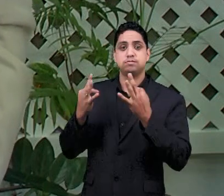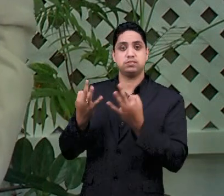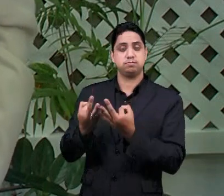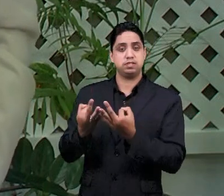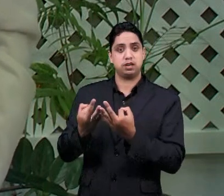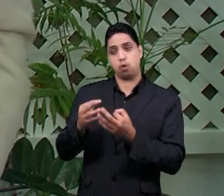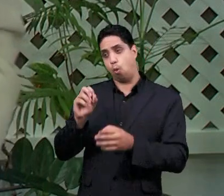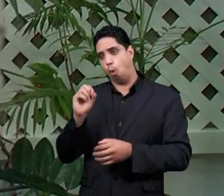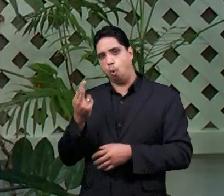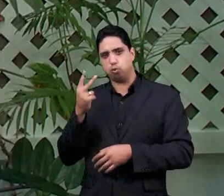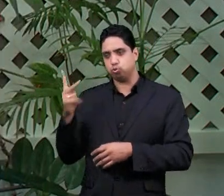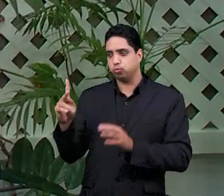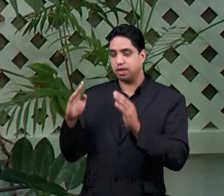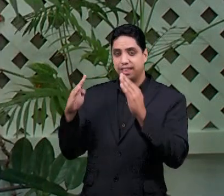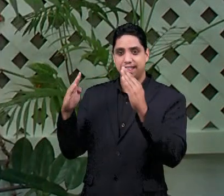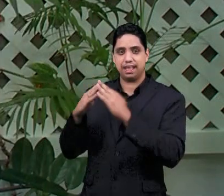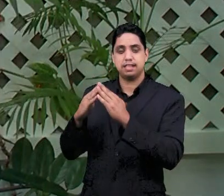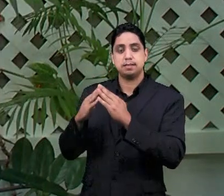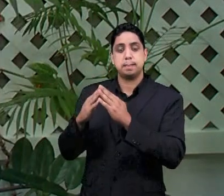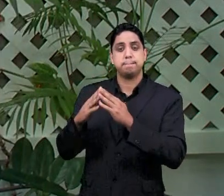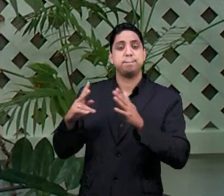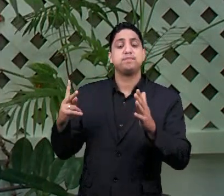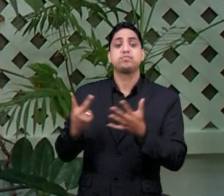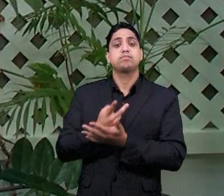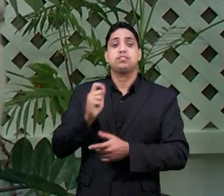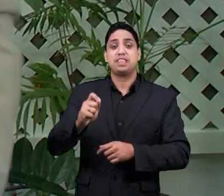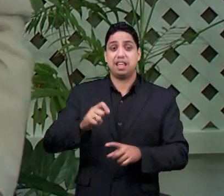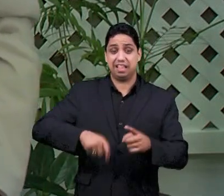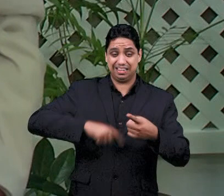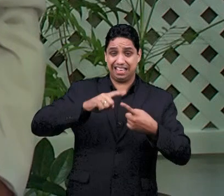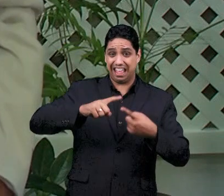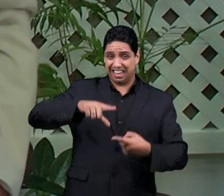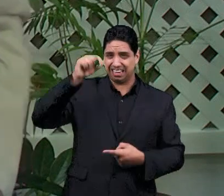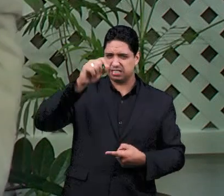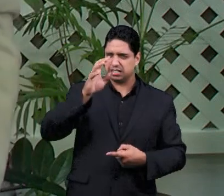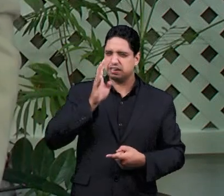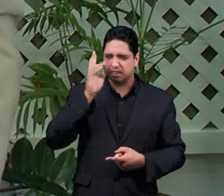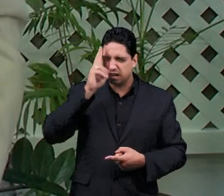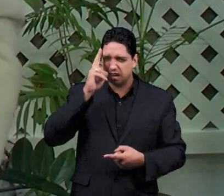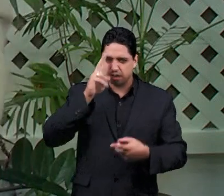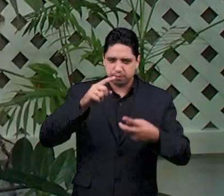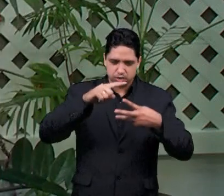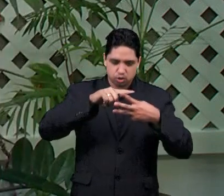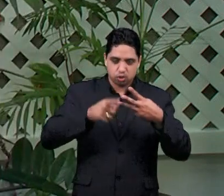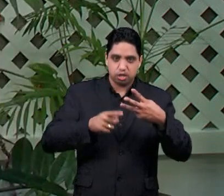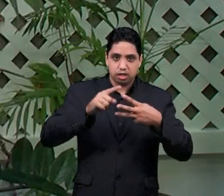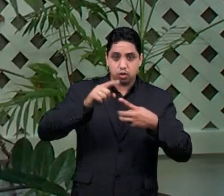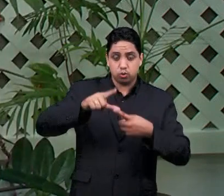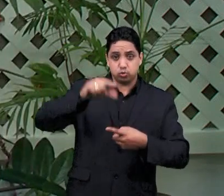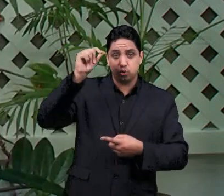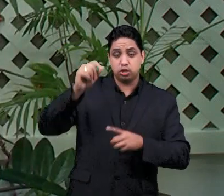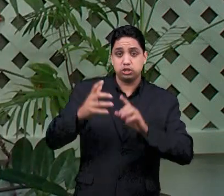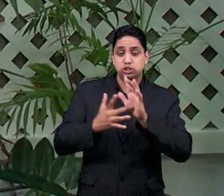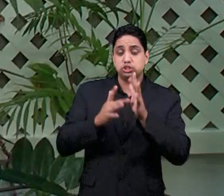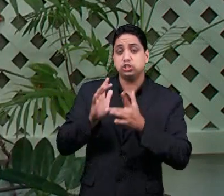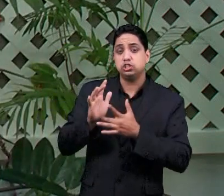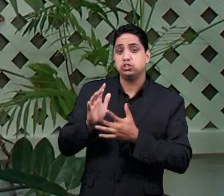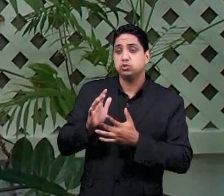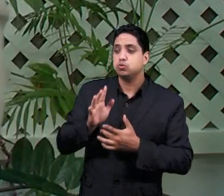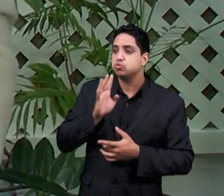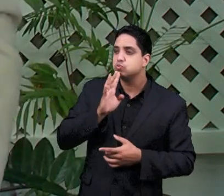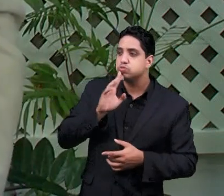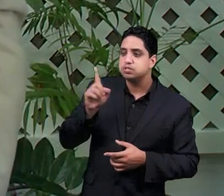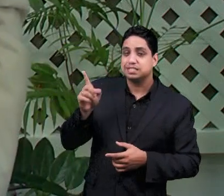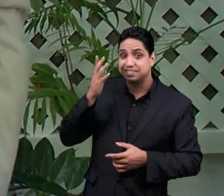savait que Zachée était là, il l'appelait par son nom. Après, il y a l'appel, Luc 19, 5. Descends vite.